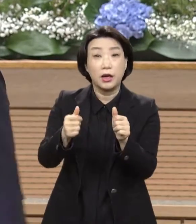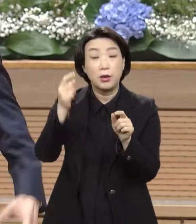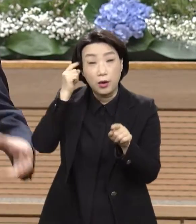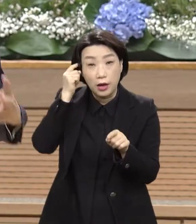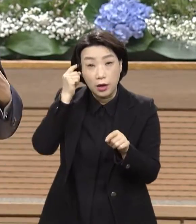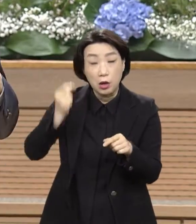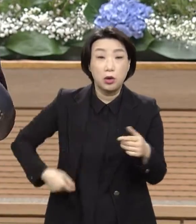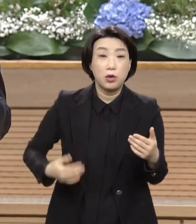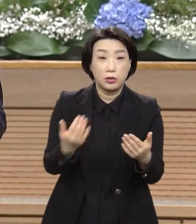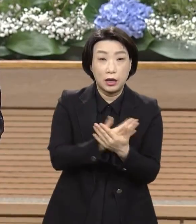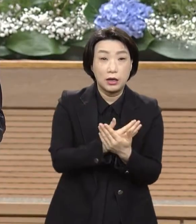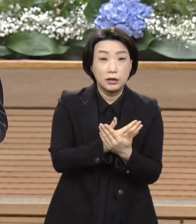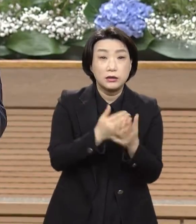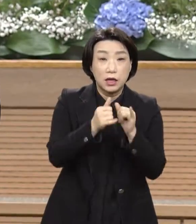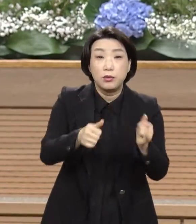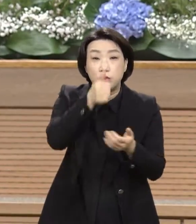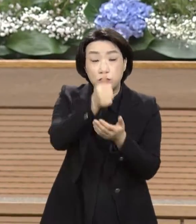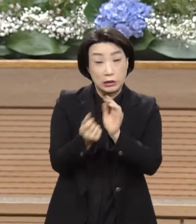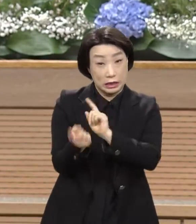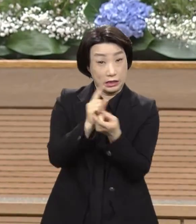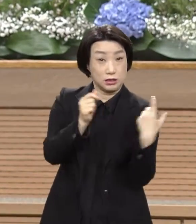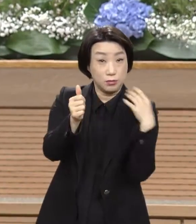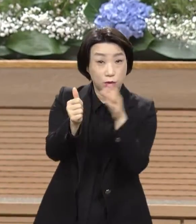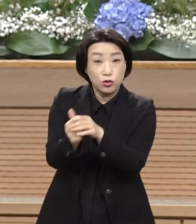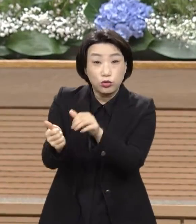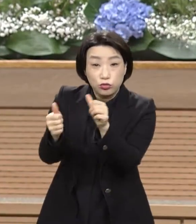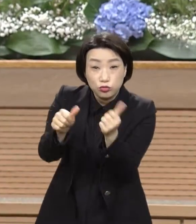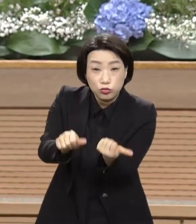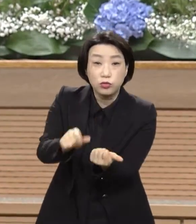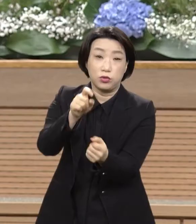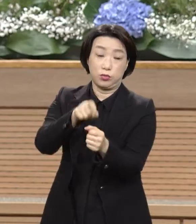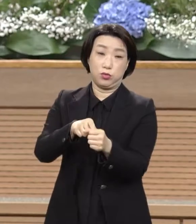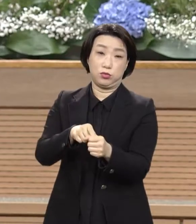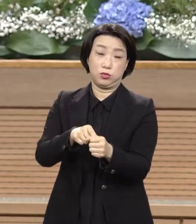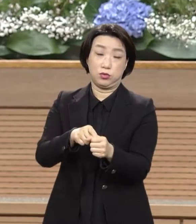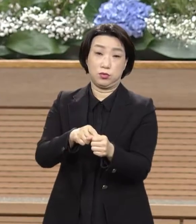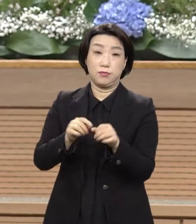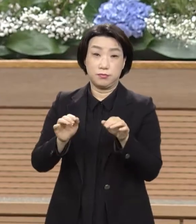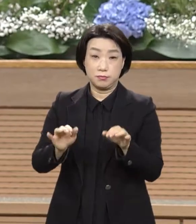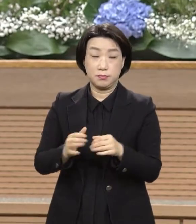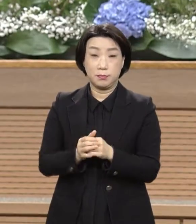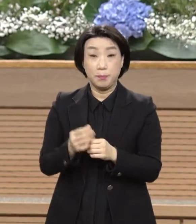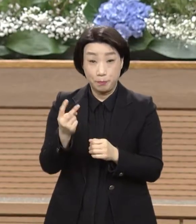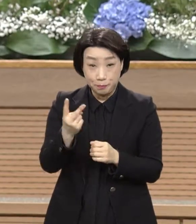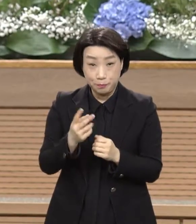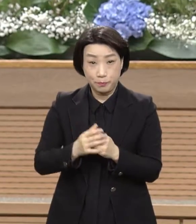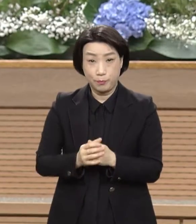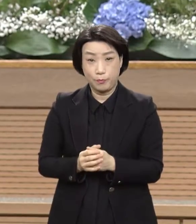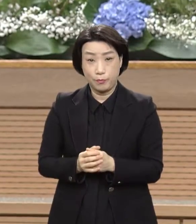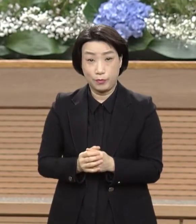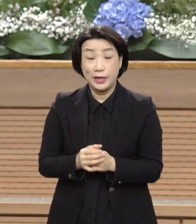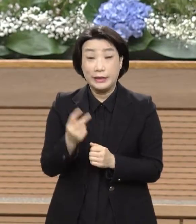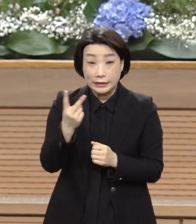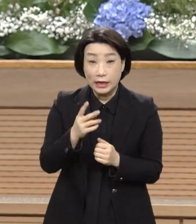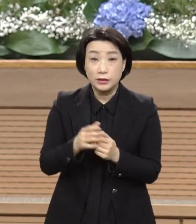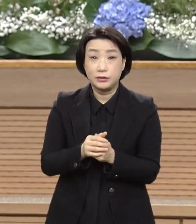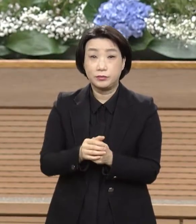회개하는 자의 죄를 짊어지고 이렇게 죽으시겠다 그 말이죠. 그리고